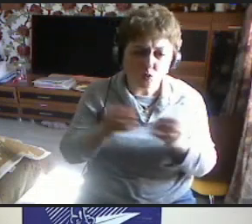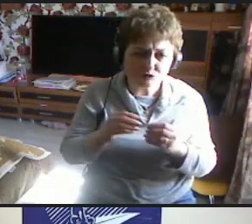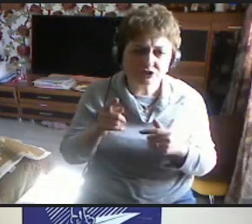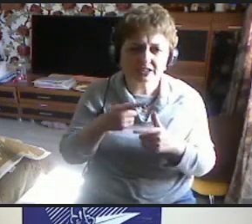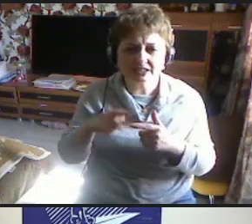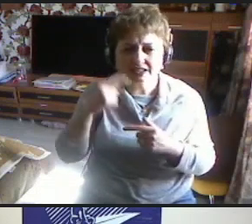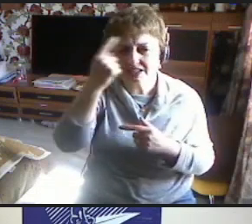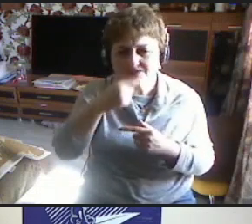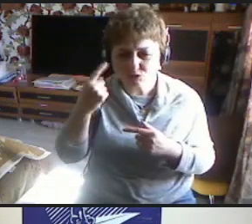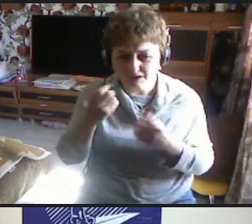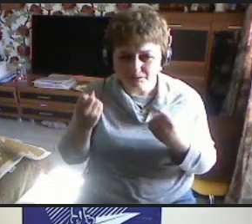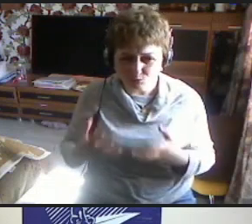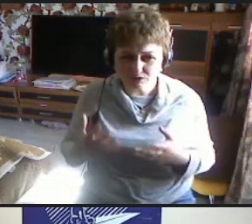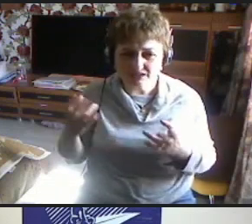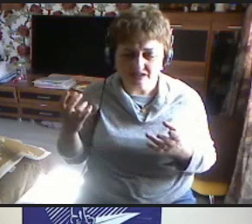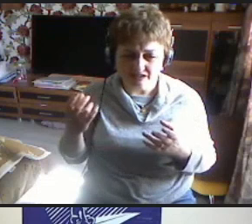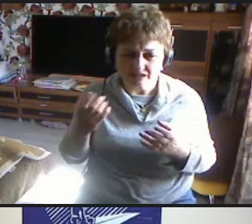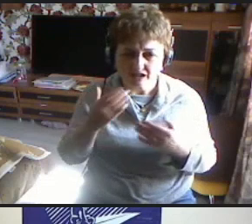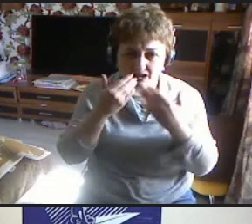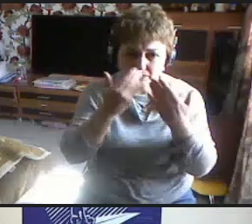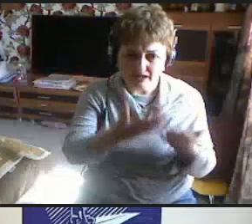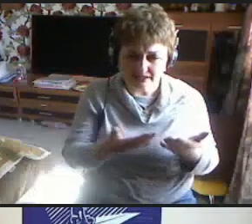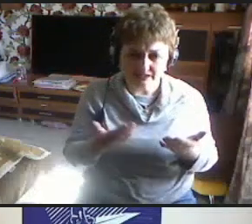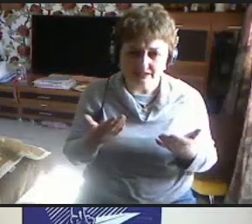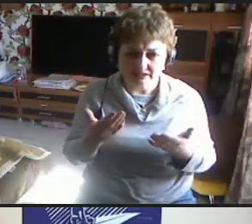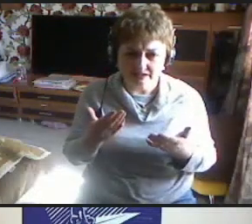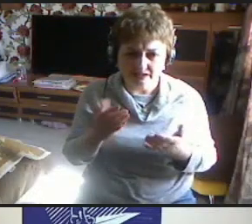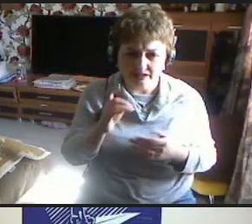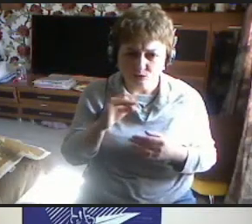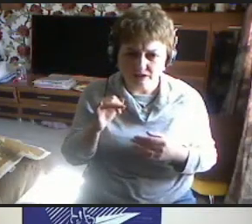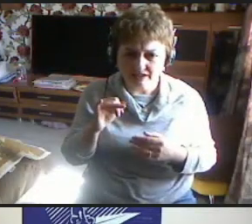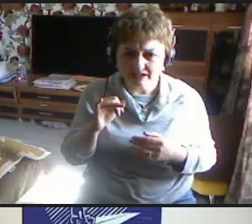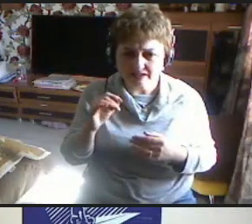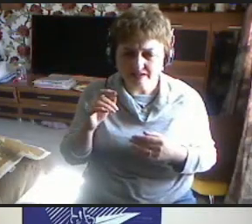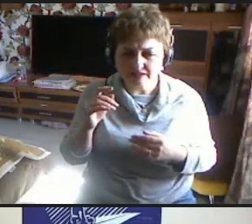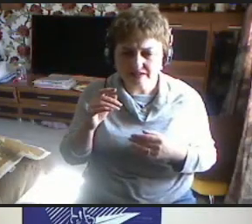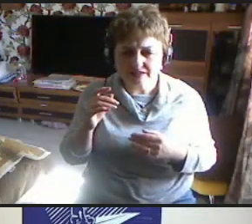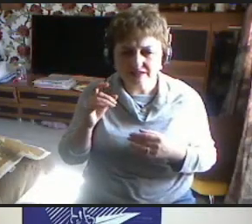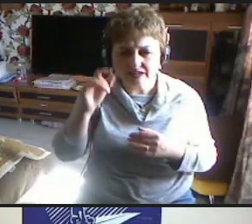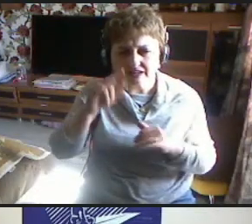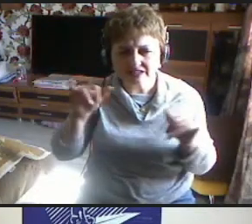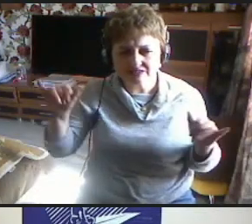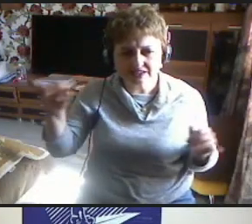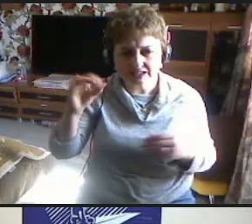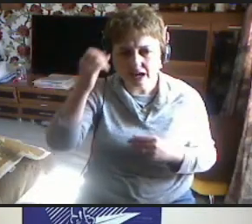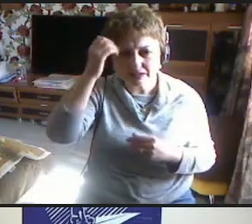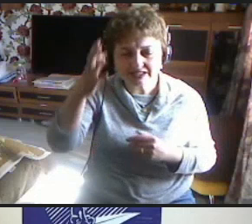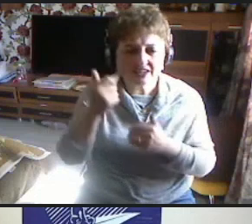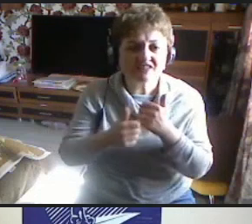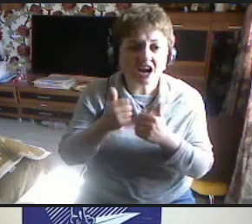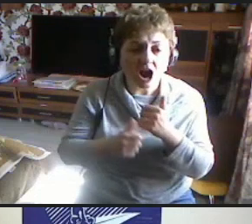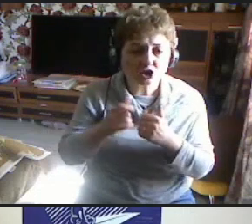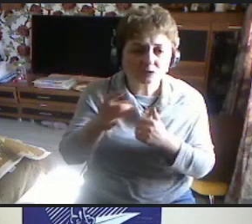Просто-напросто обратитесь, вот ИРО, Институт развития образования. Еще раз говорю, есть в каждом регионе,